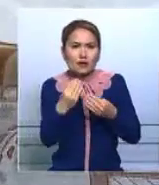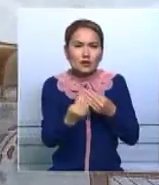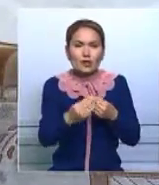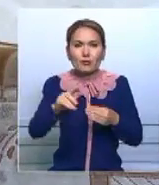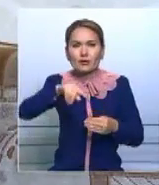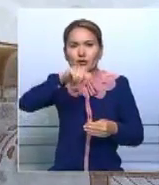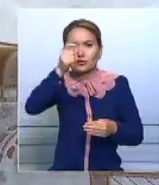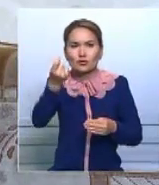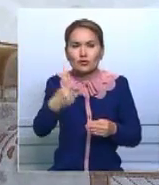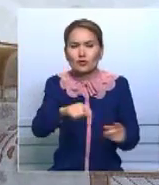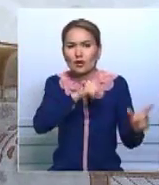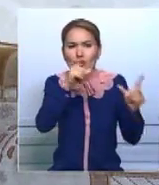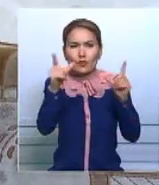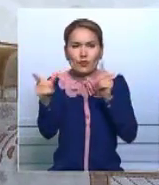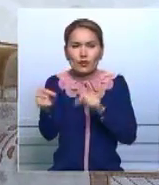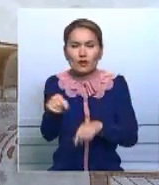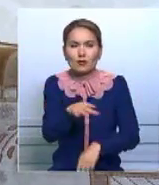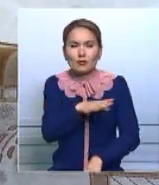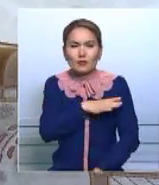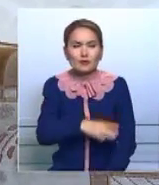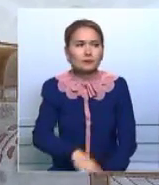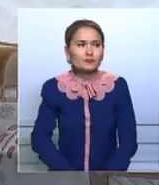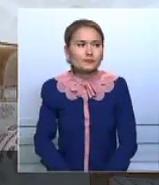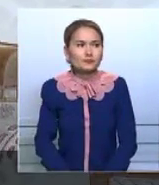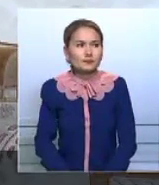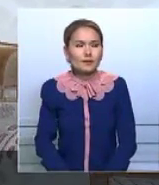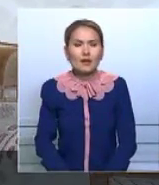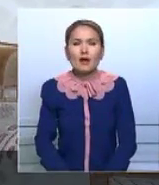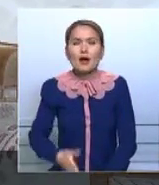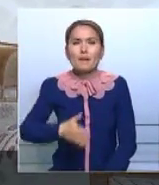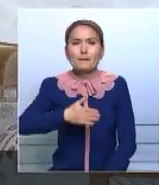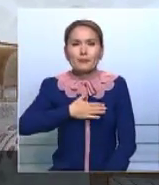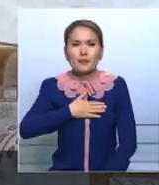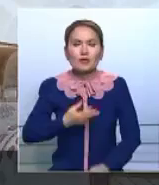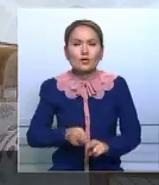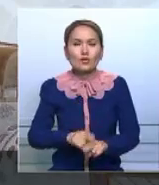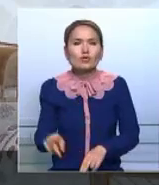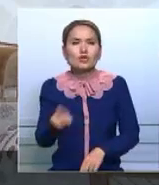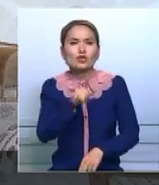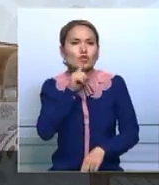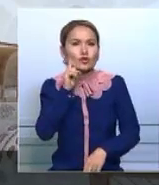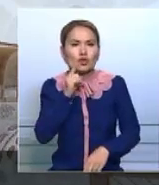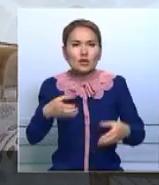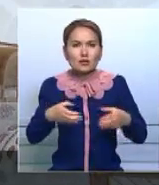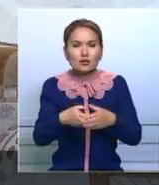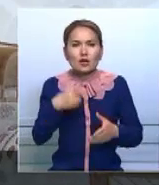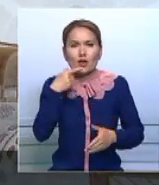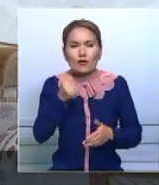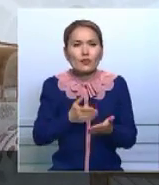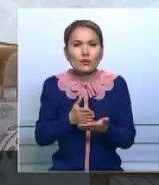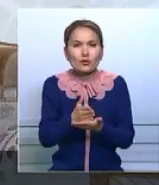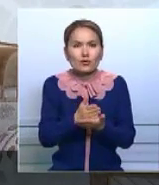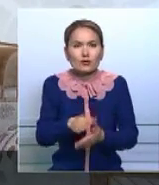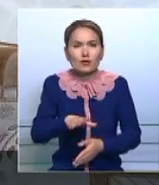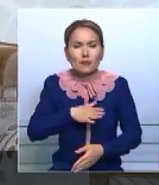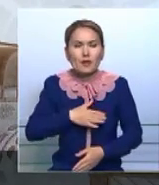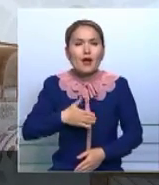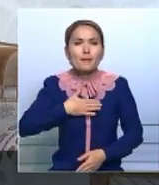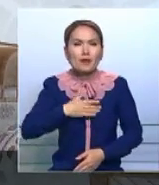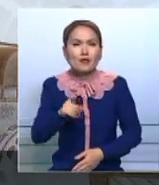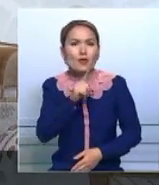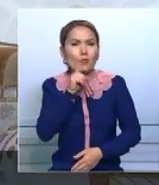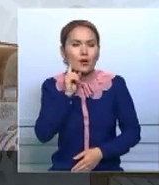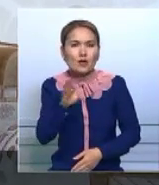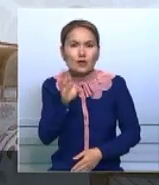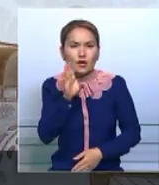аттанды. Комсомол ғимаратының алдында өтіп бара жаттым. Жастар әскерге аттану жайлы әңгімелесіп тұрды. Мен ішімнен шешім қабылдап,